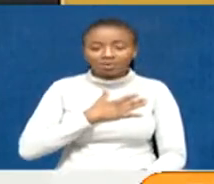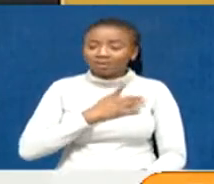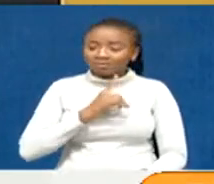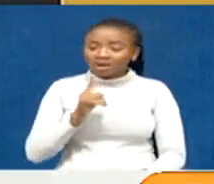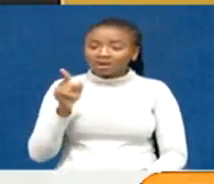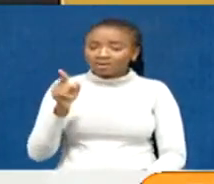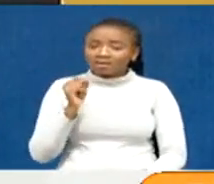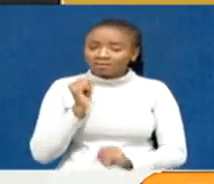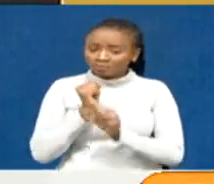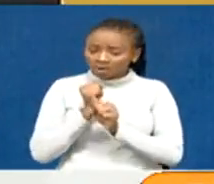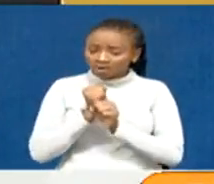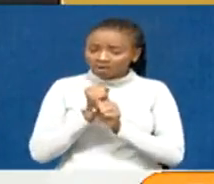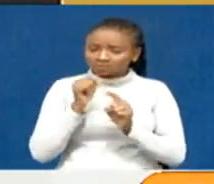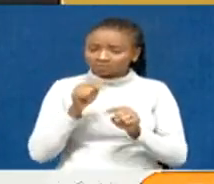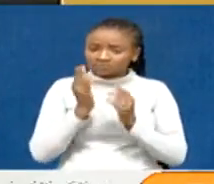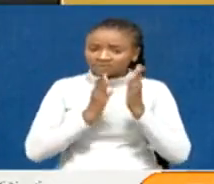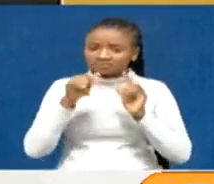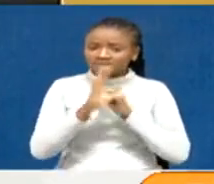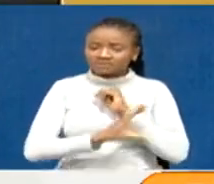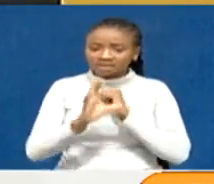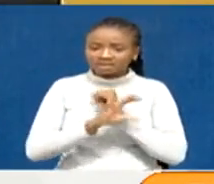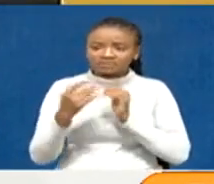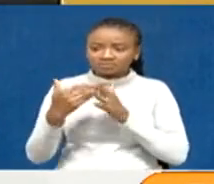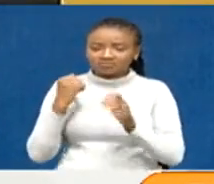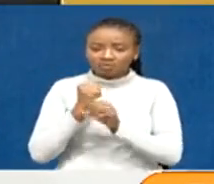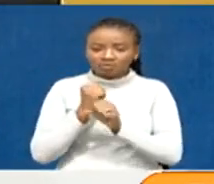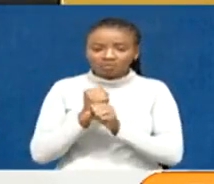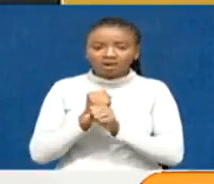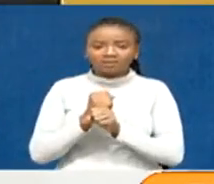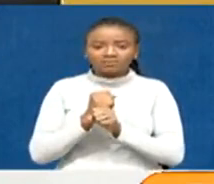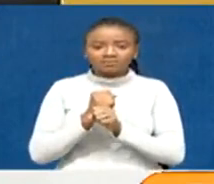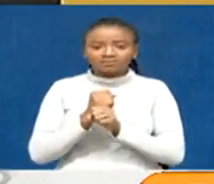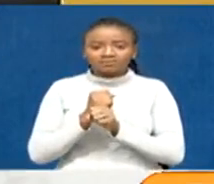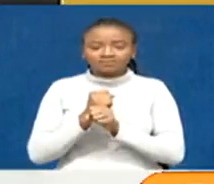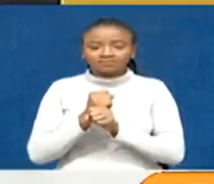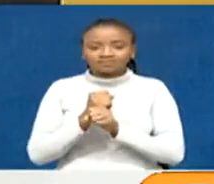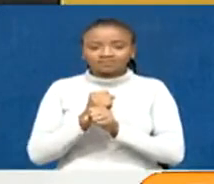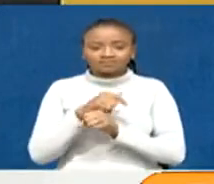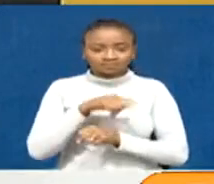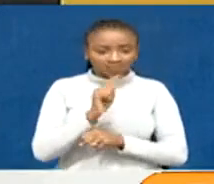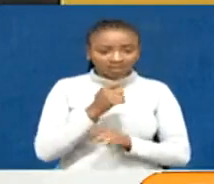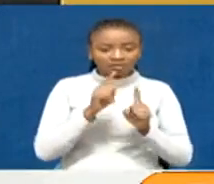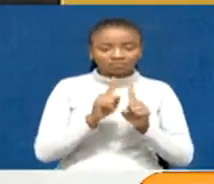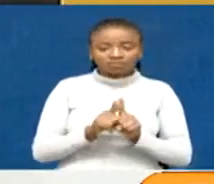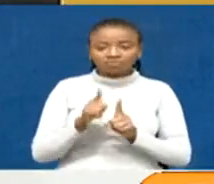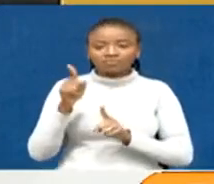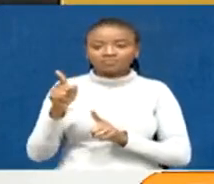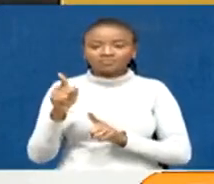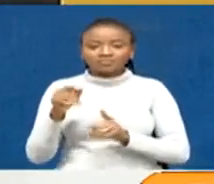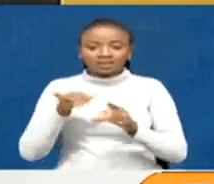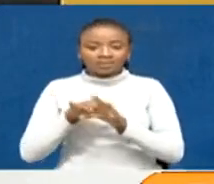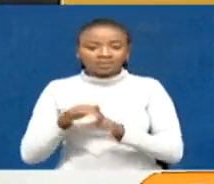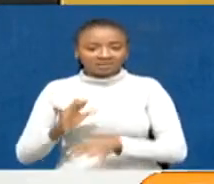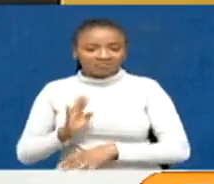mtumishi wa taifa hili ambaye alihudumu kama mkurugenzi wa makavazi ya kitaifa pamoja na mwenyekiti wa